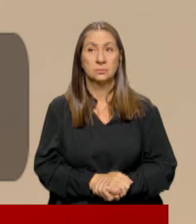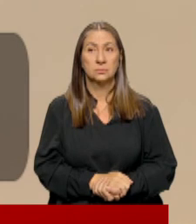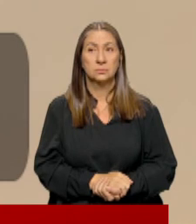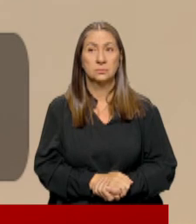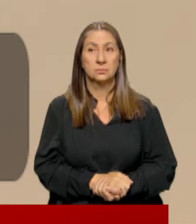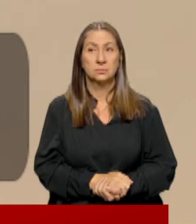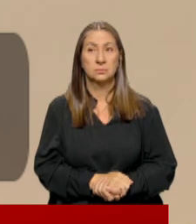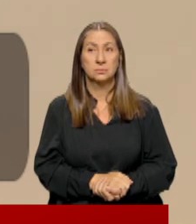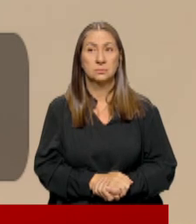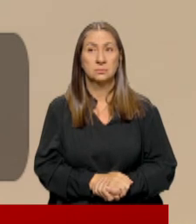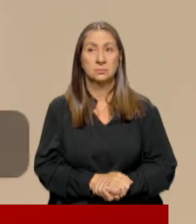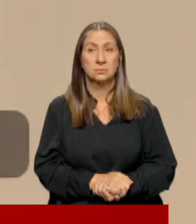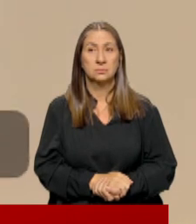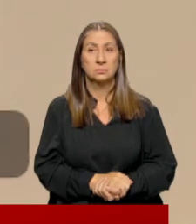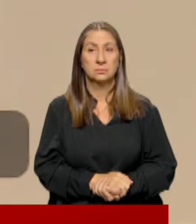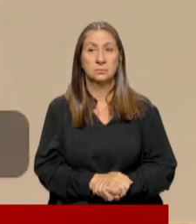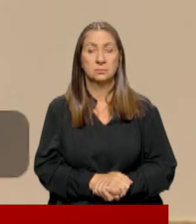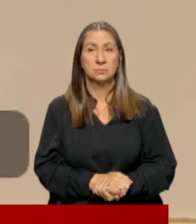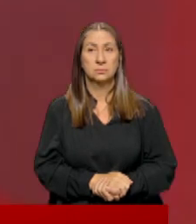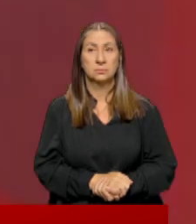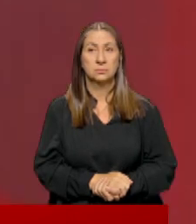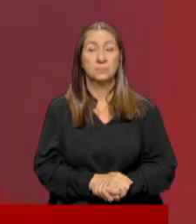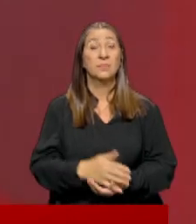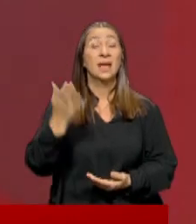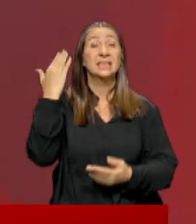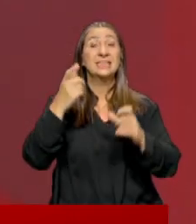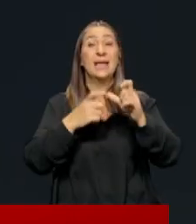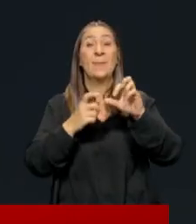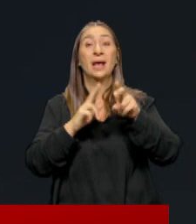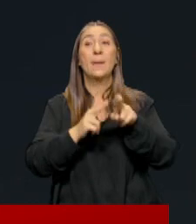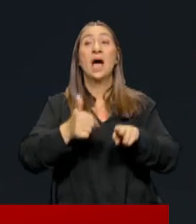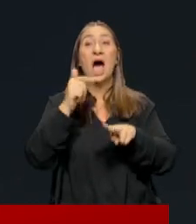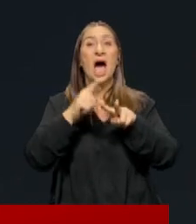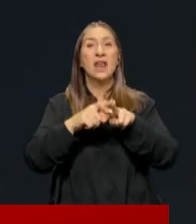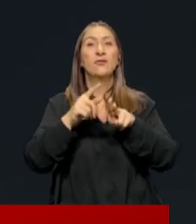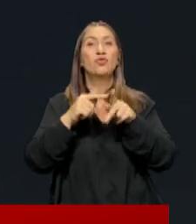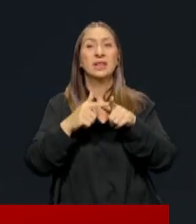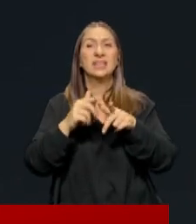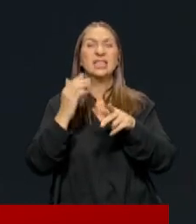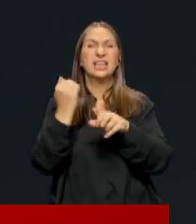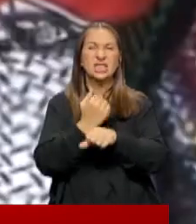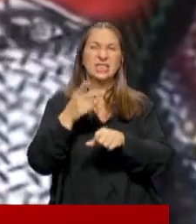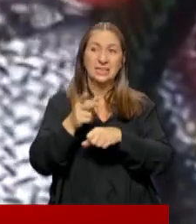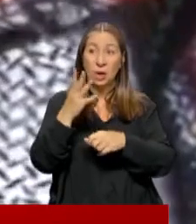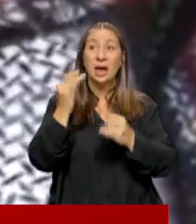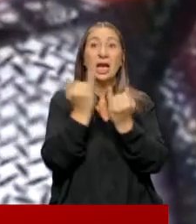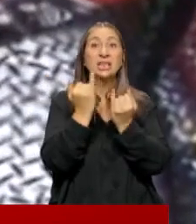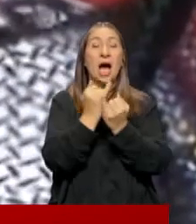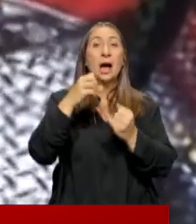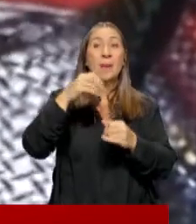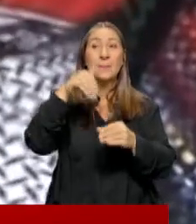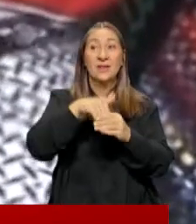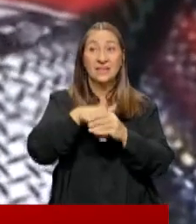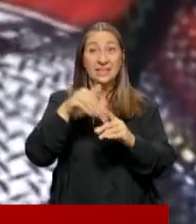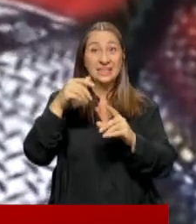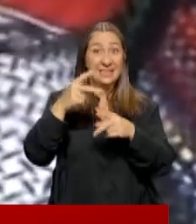ülkede adliye, yargı maalesef çürümüştür. Eski SPK Başkanı Ali Fuat Taşkesenlioğlu, kardeşi AK Parti Milletvekili